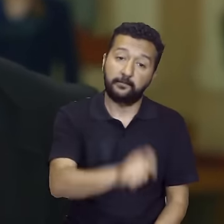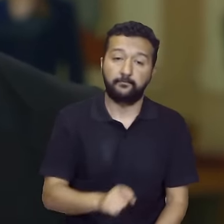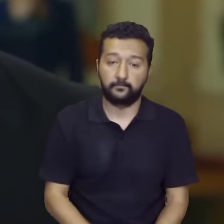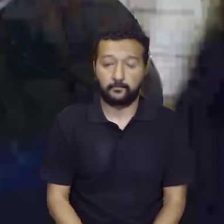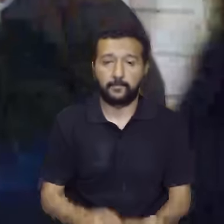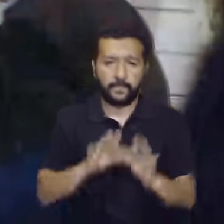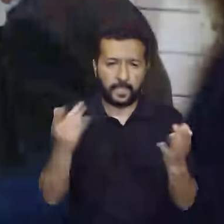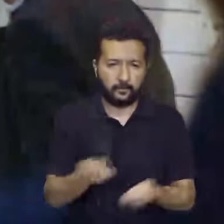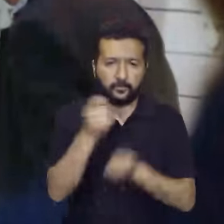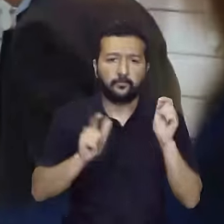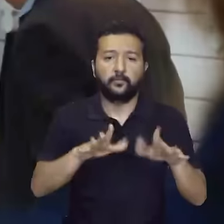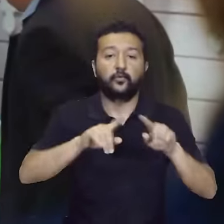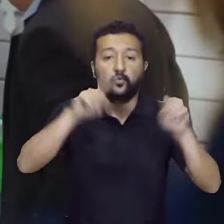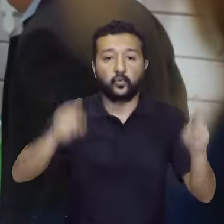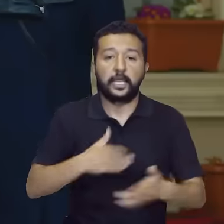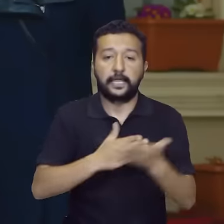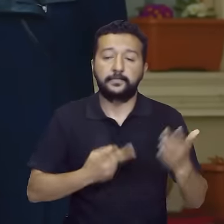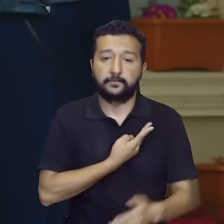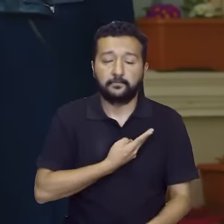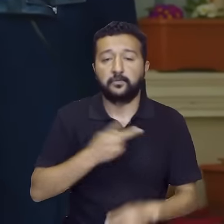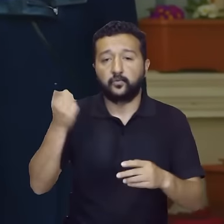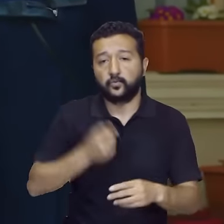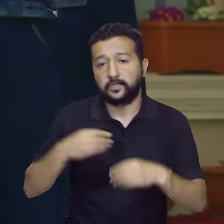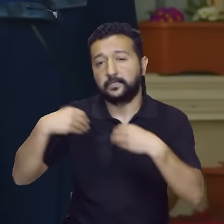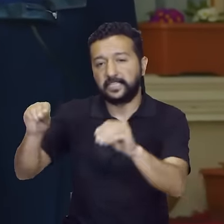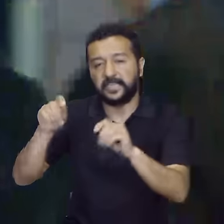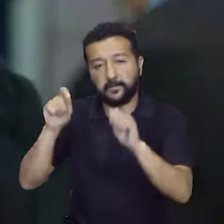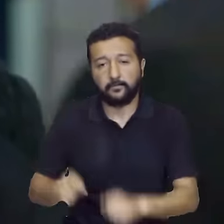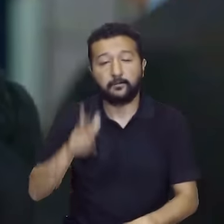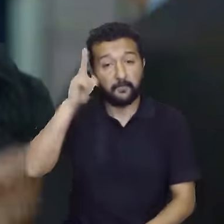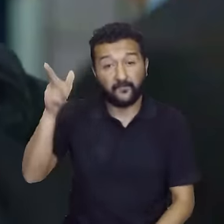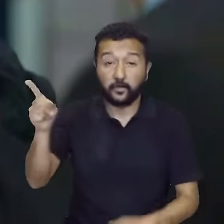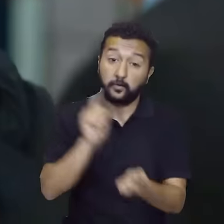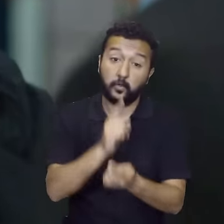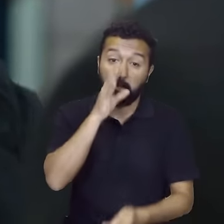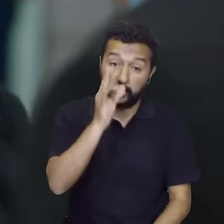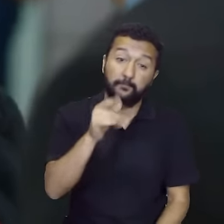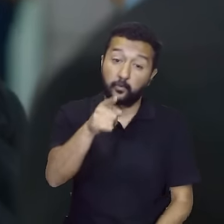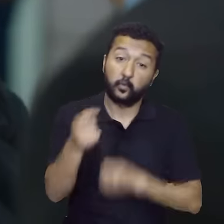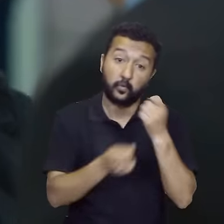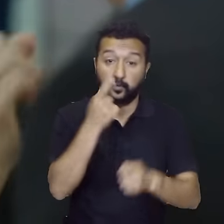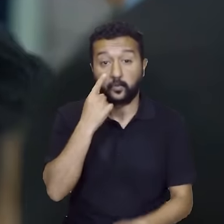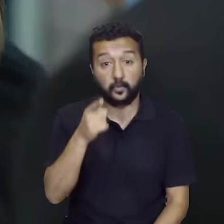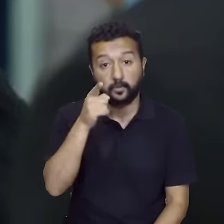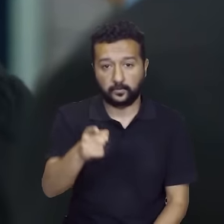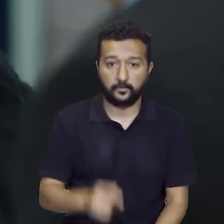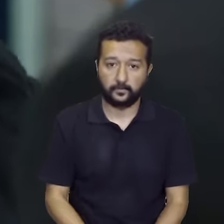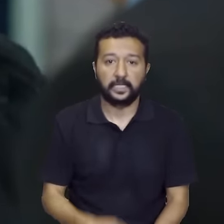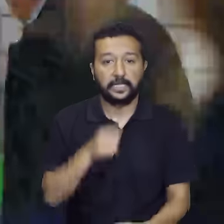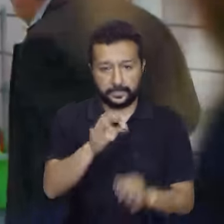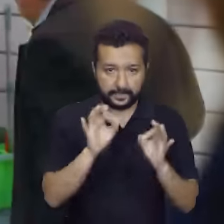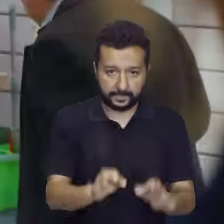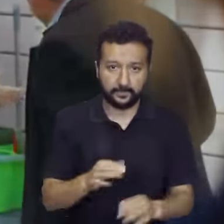başı boşuna. Ne uğraşacağım? Dükkanın yarısı benim. Veririm hissemi bir tefeciye. Görürüz bakalım kim uğraşıyor.